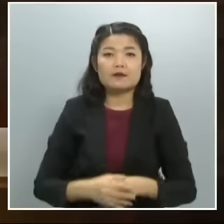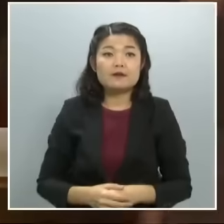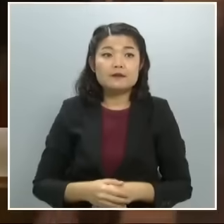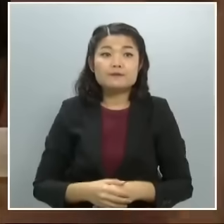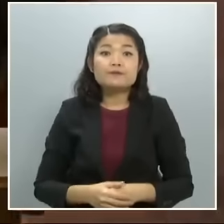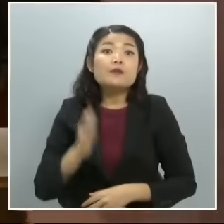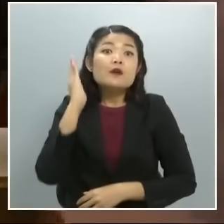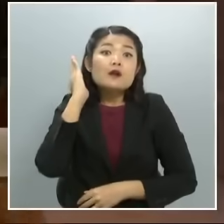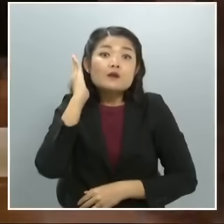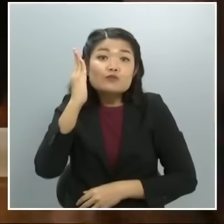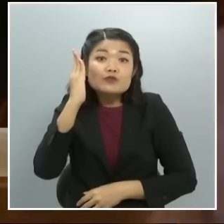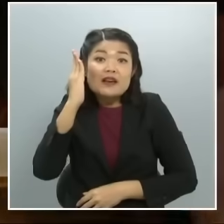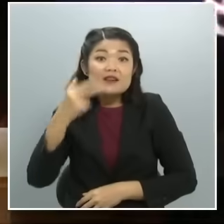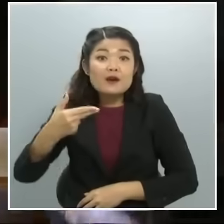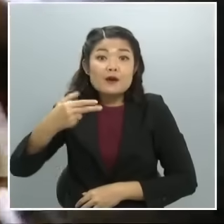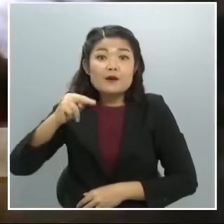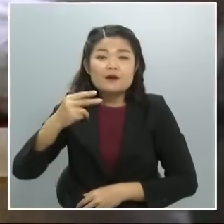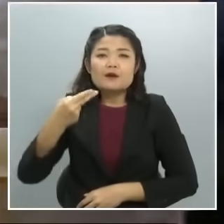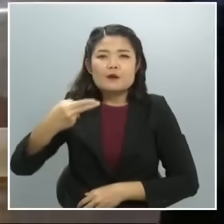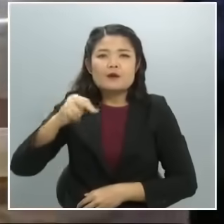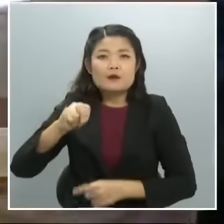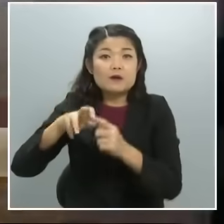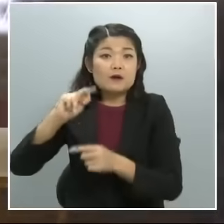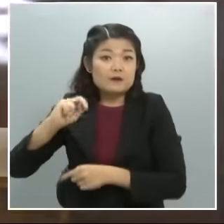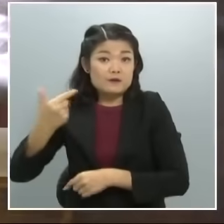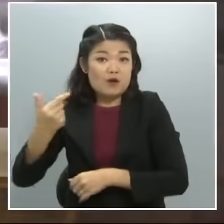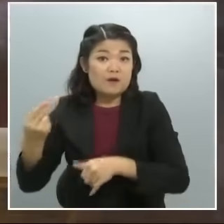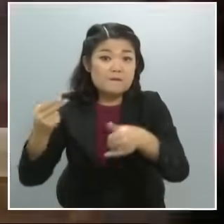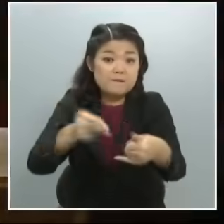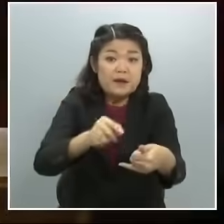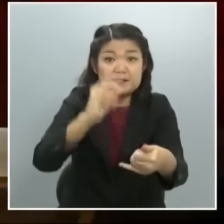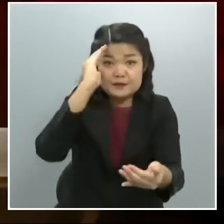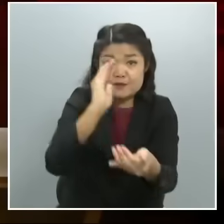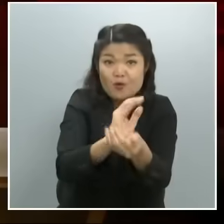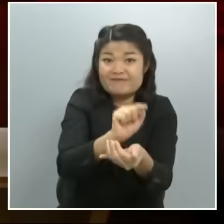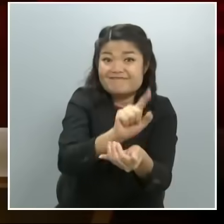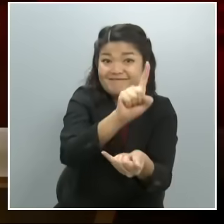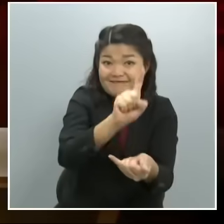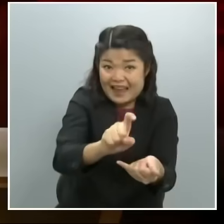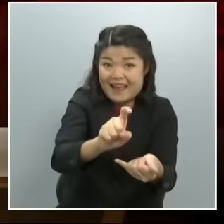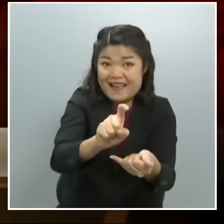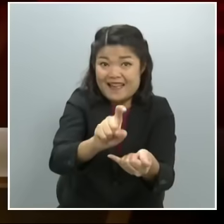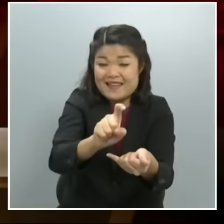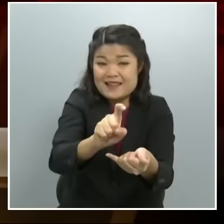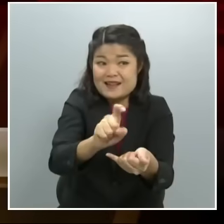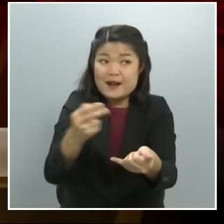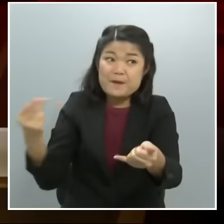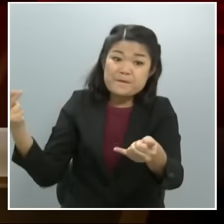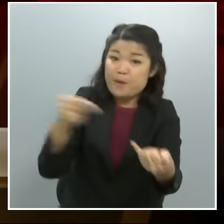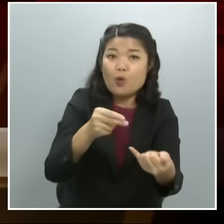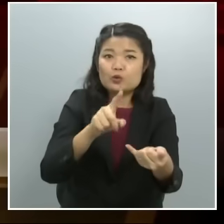ยิงสารวัตรศิวกรร้อยตำรวจเอกณรงค์ศักดิ์ตำรวจในสังกัดกองบังคับการตำรวจทางหล